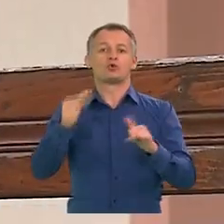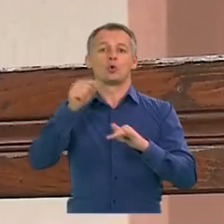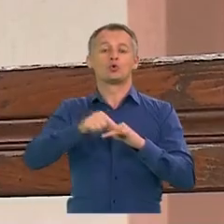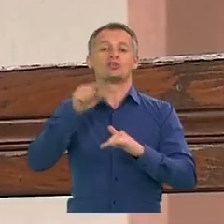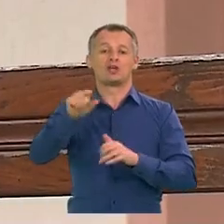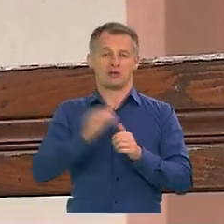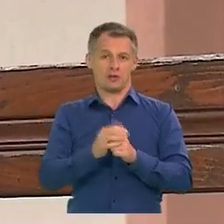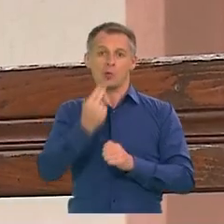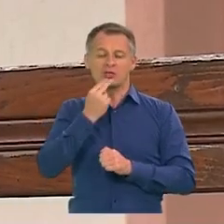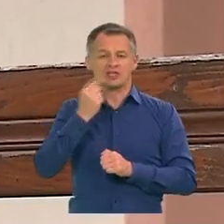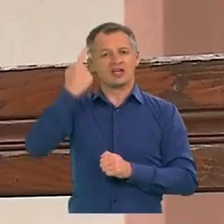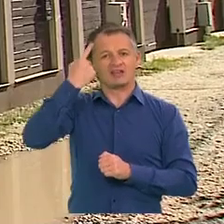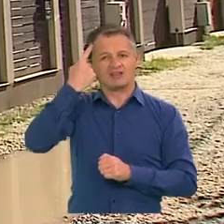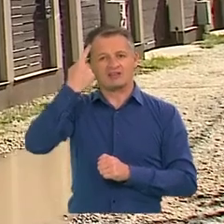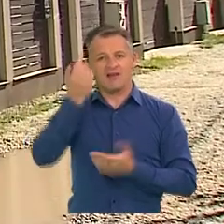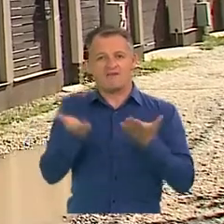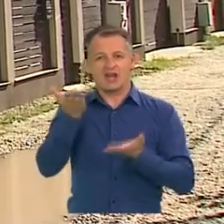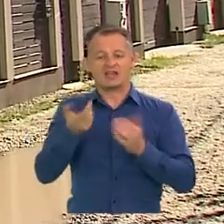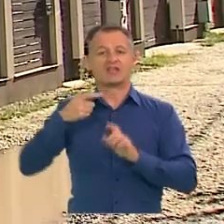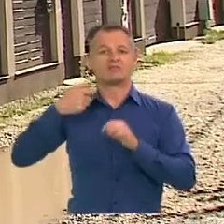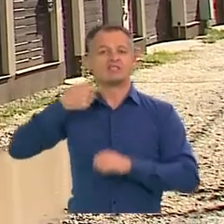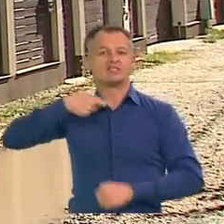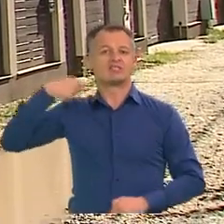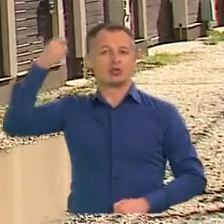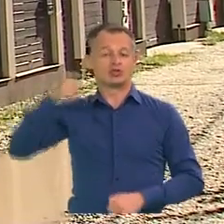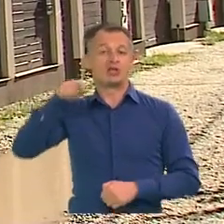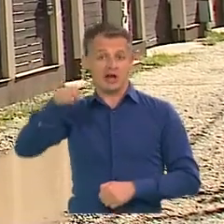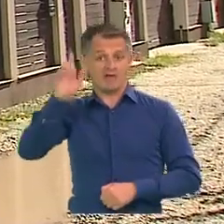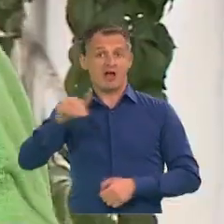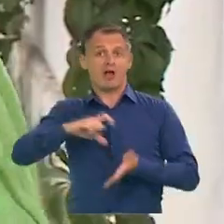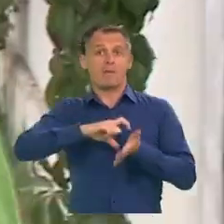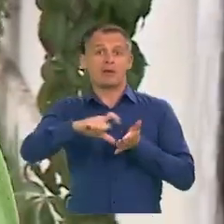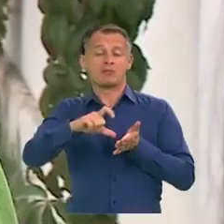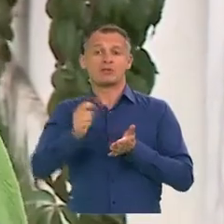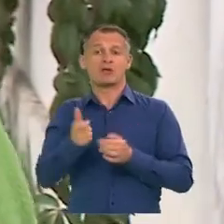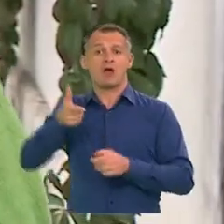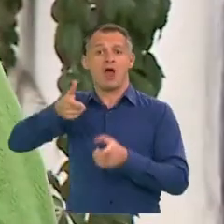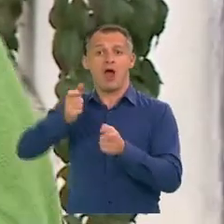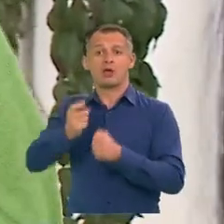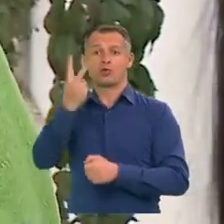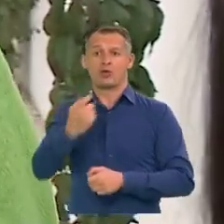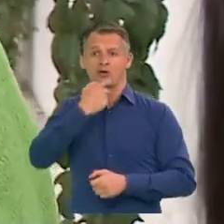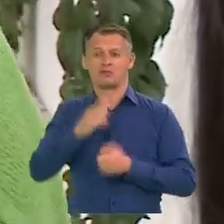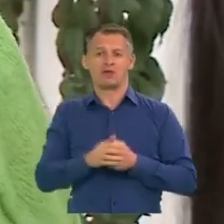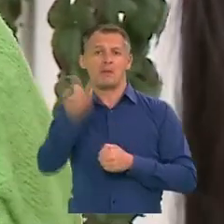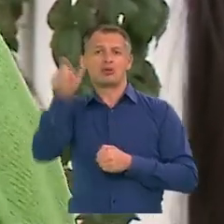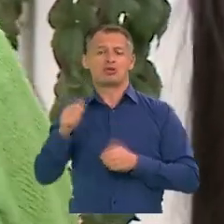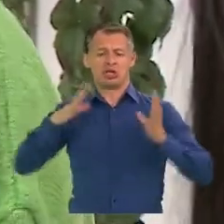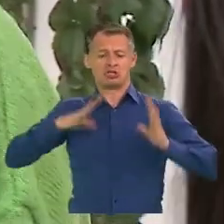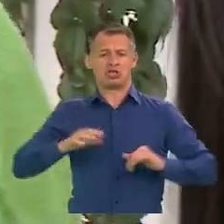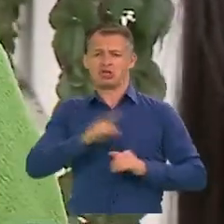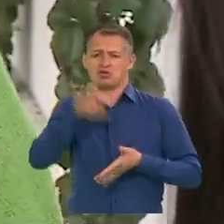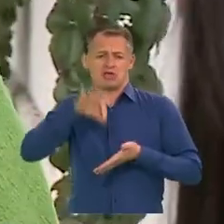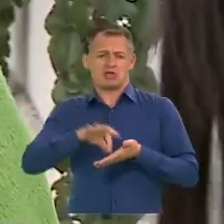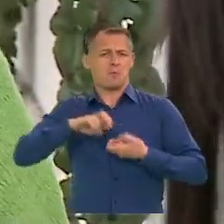iau în calcul varianta sinuciderii. Acesta avea permis de port armă de 2 ani. Mie mi s-a părut foarte liniștit, adică niciodată nu au fost probleme